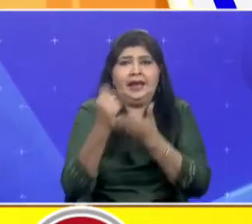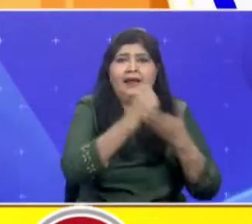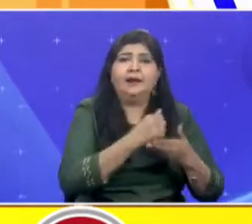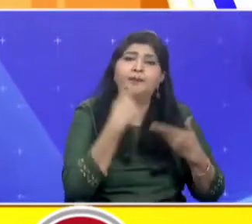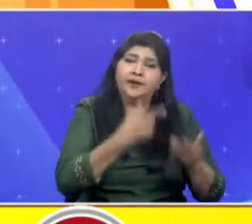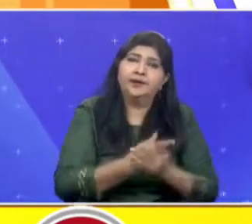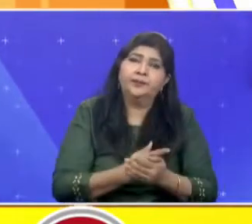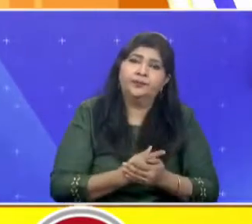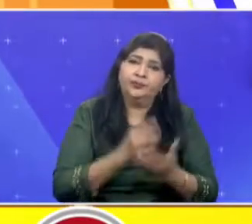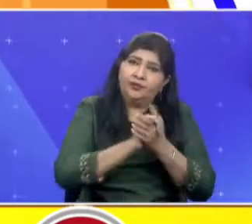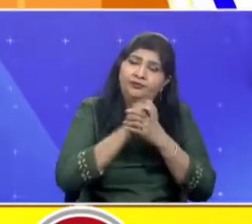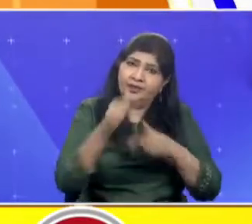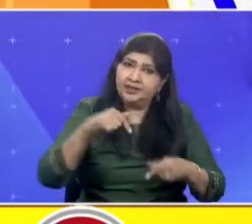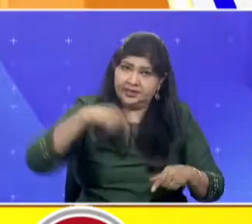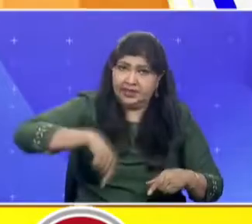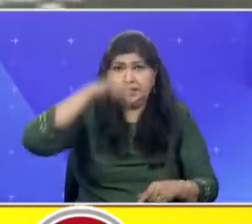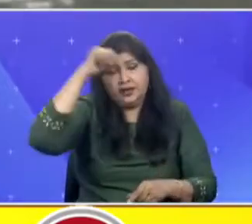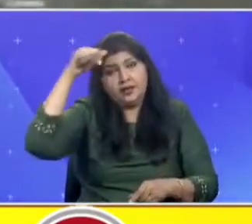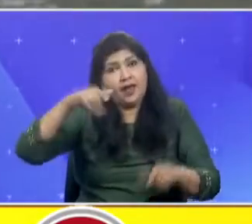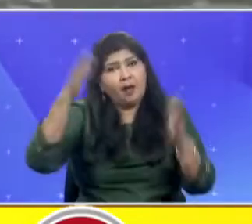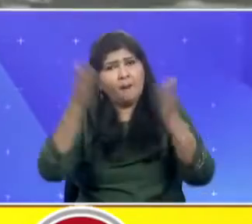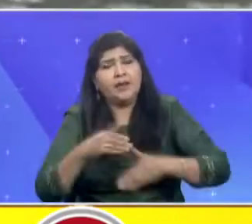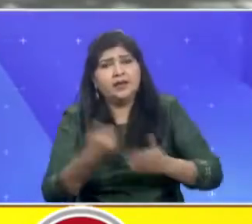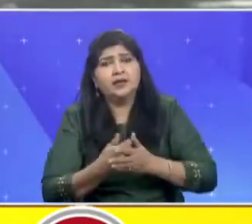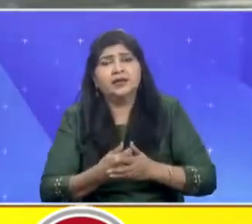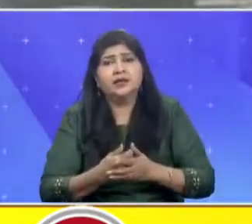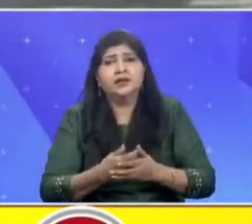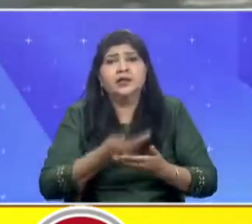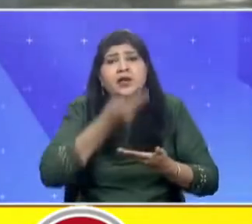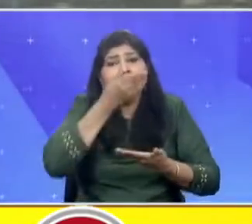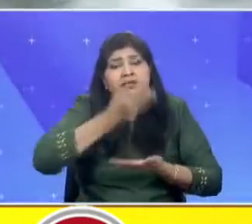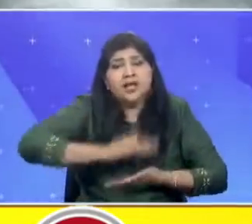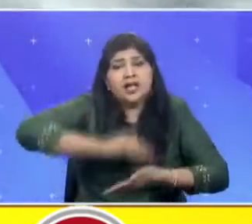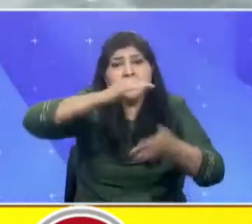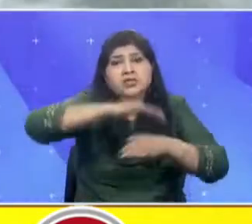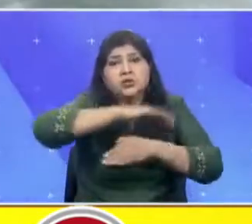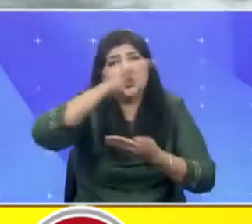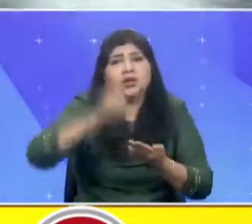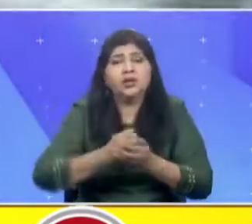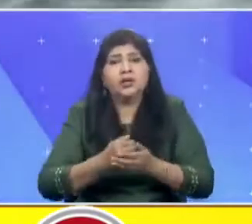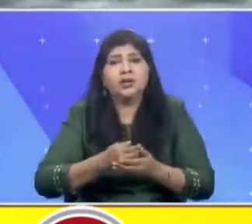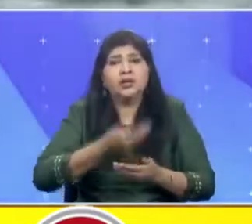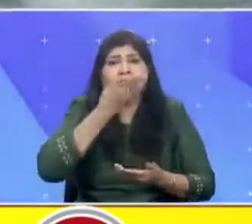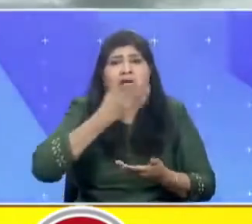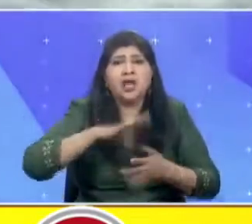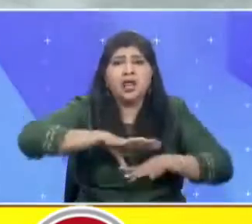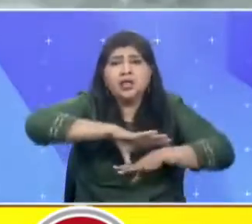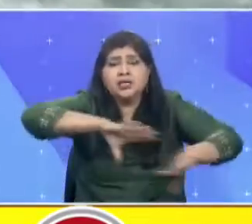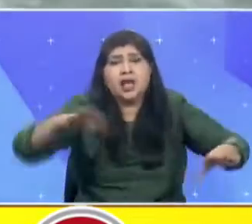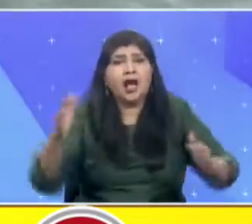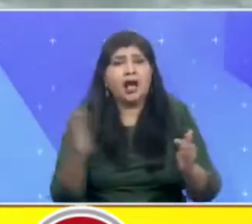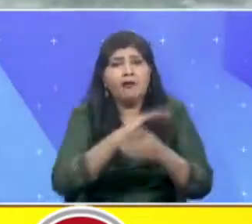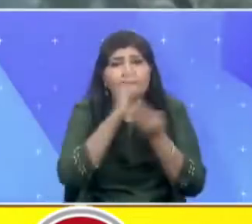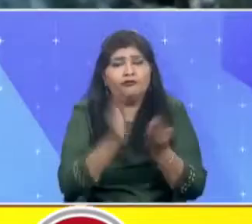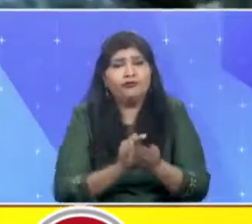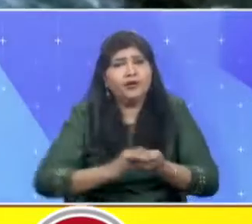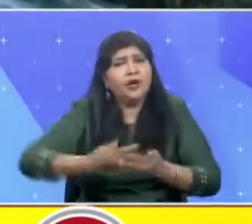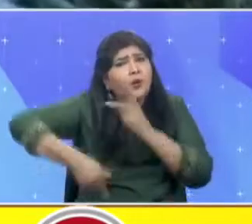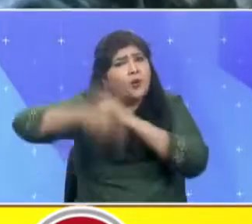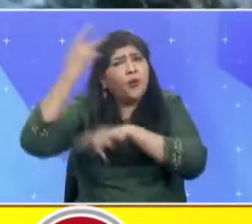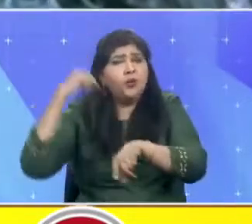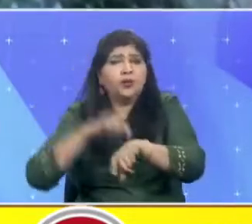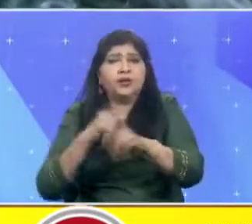साथियों, हमारे देश में जल संरक्षण, जल स्रोतों की सुरक्षा सदियों